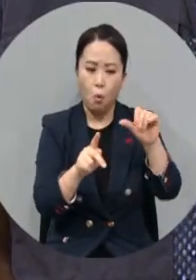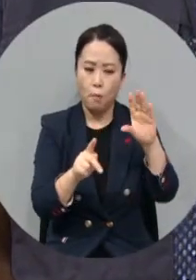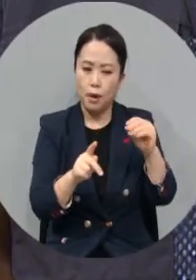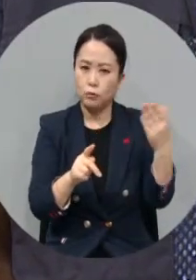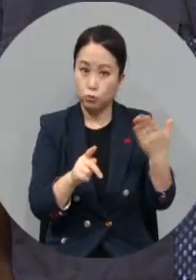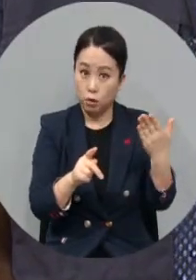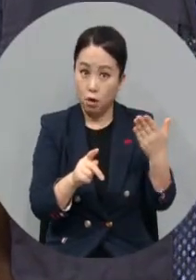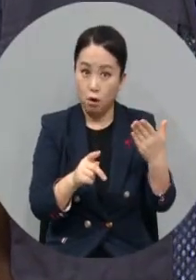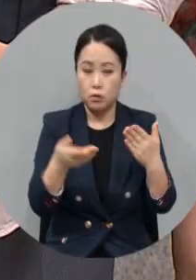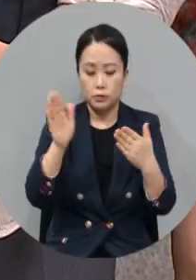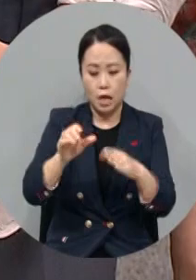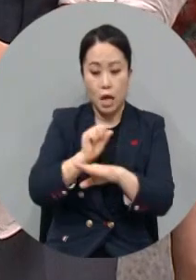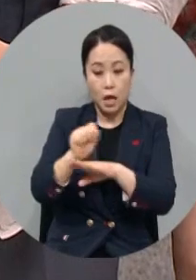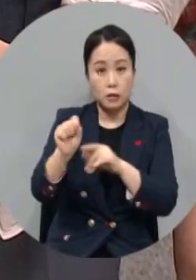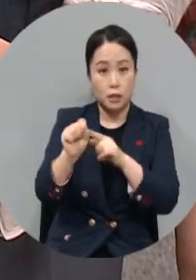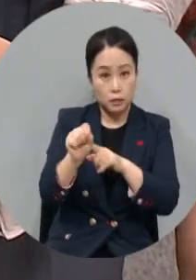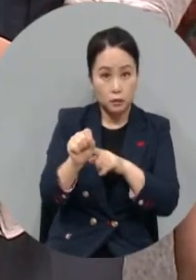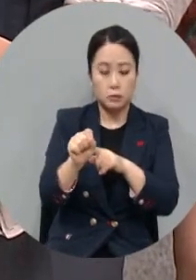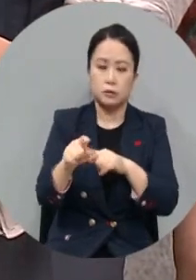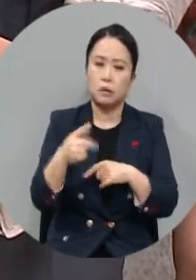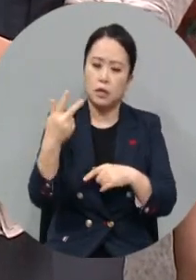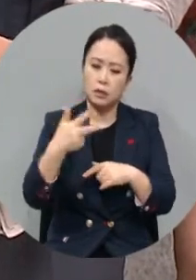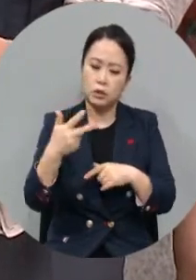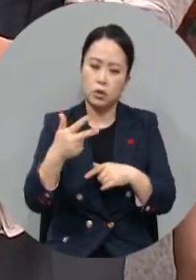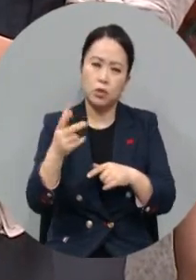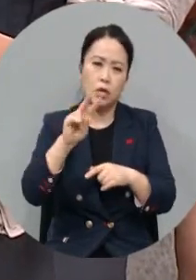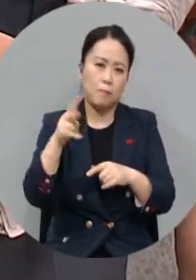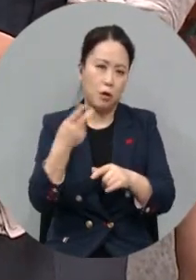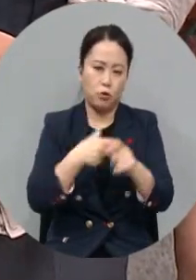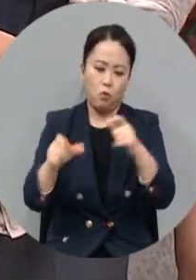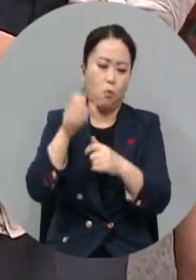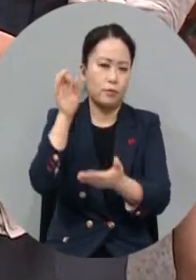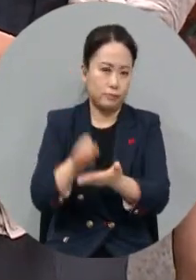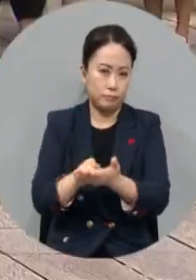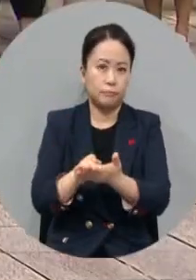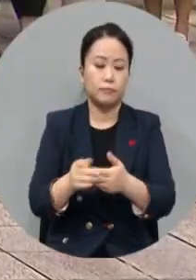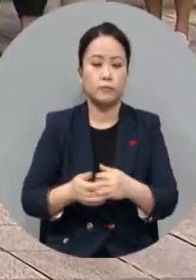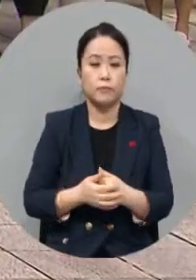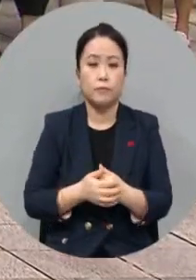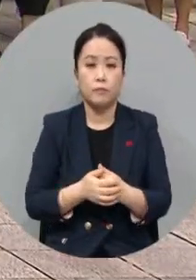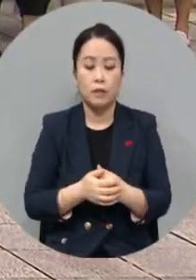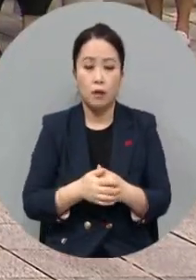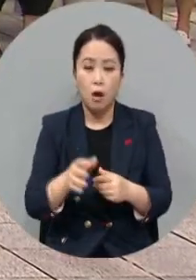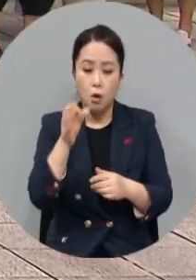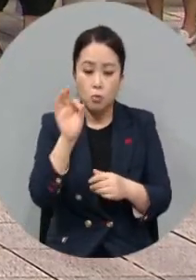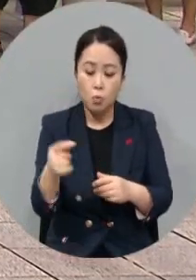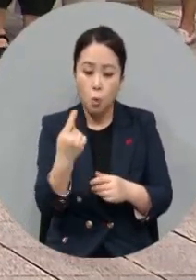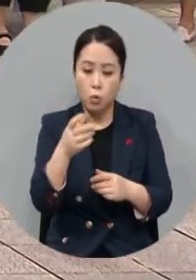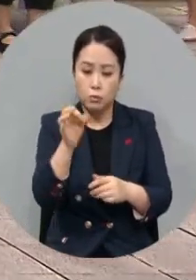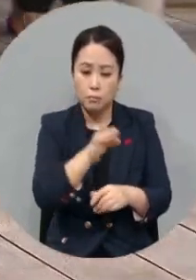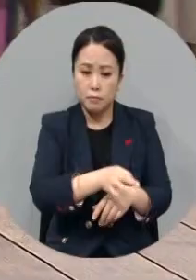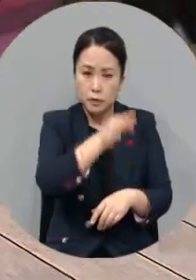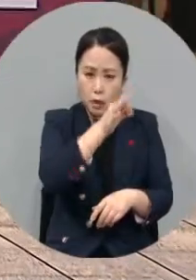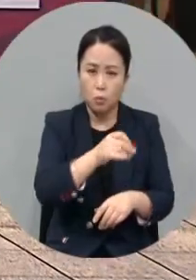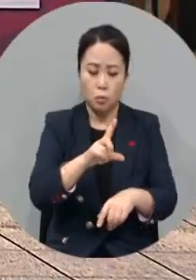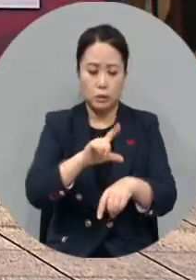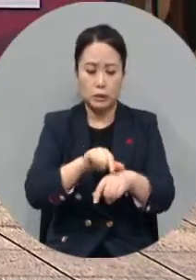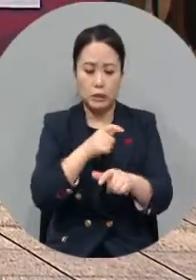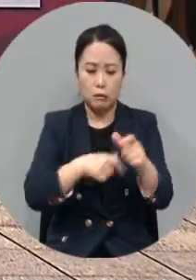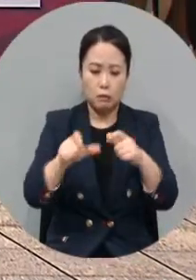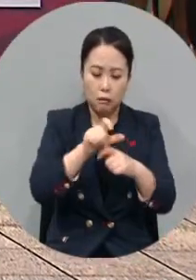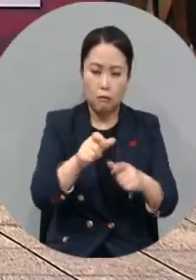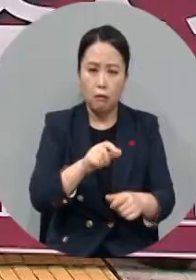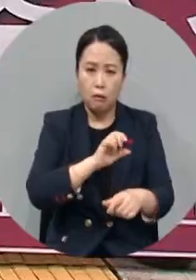원에 비해 수서행 SRT는 7,200원 저렴합니다. 요금도 더 비싸고 시간도 더 드는